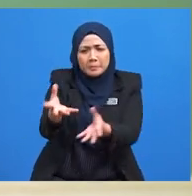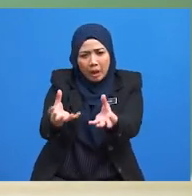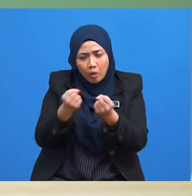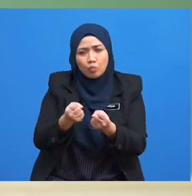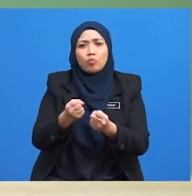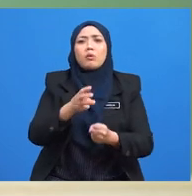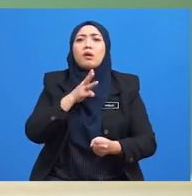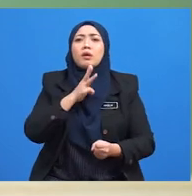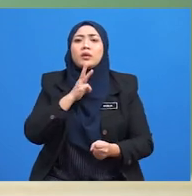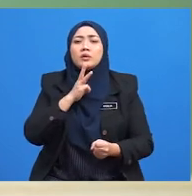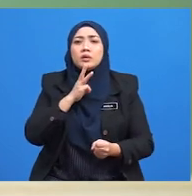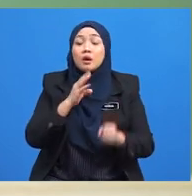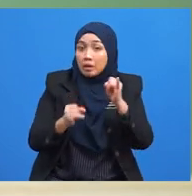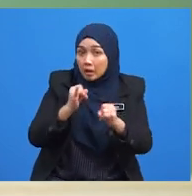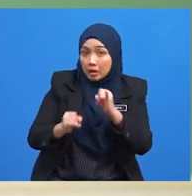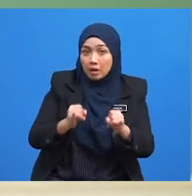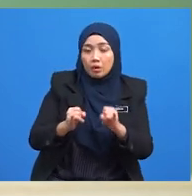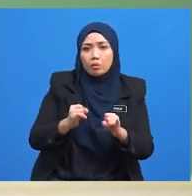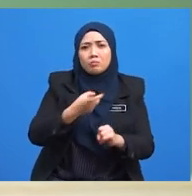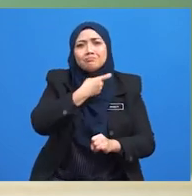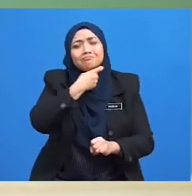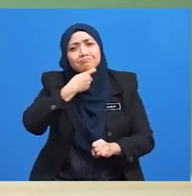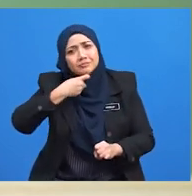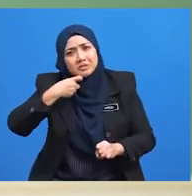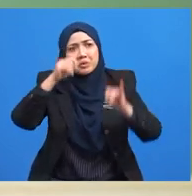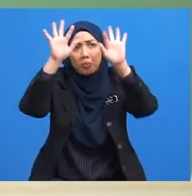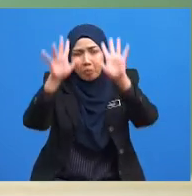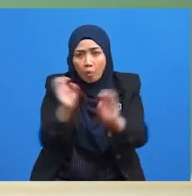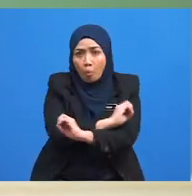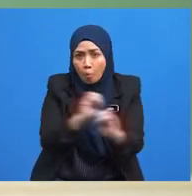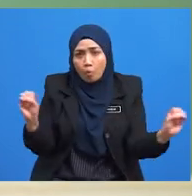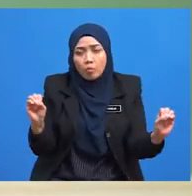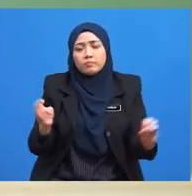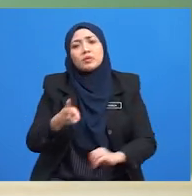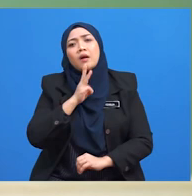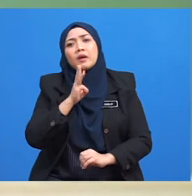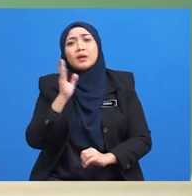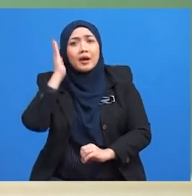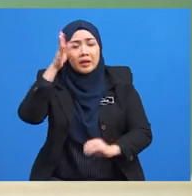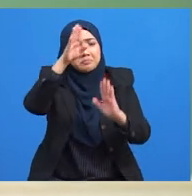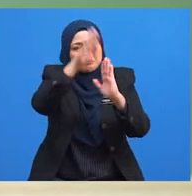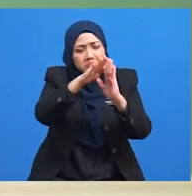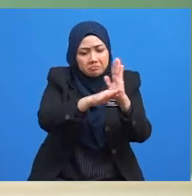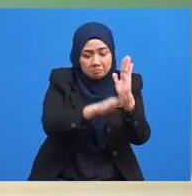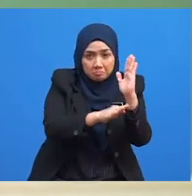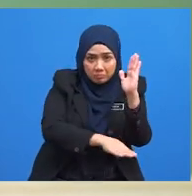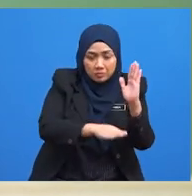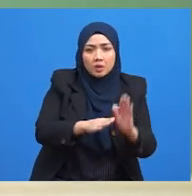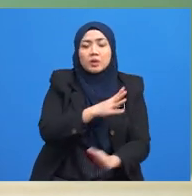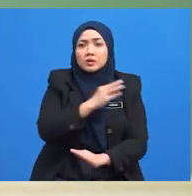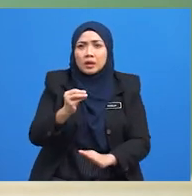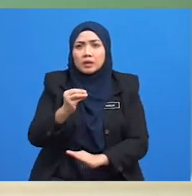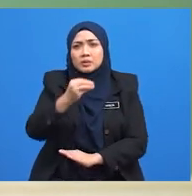untuk hidup. Jika berlakunya kemarau, maka air juga akan berkurang. Hal ini akan